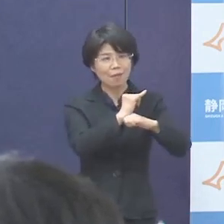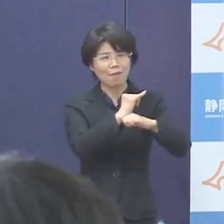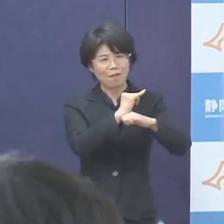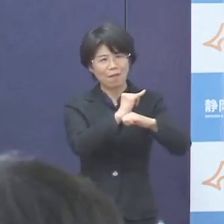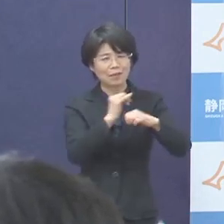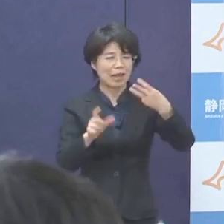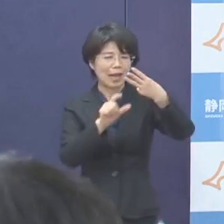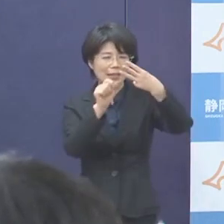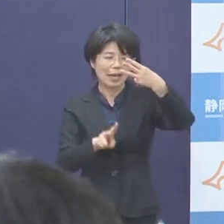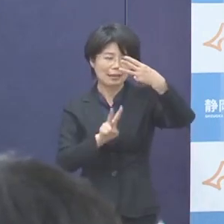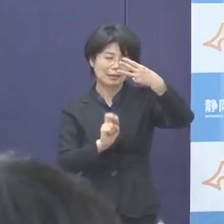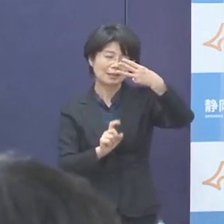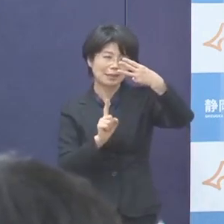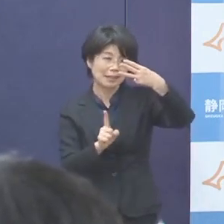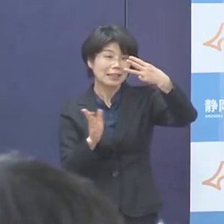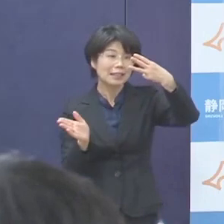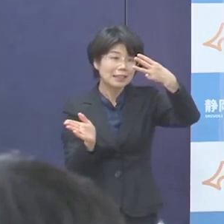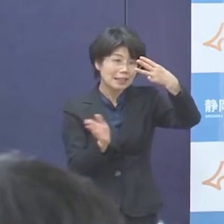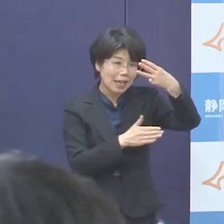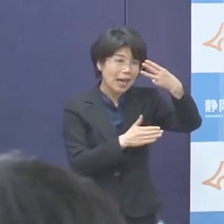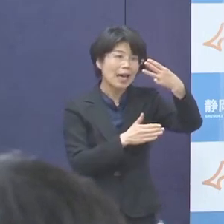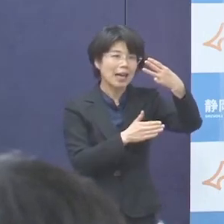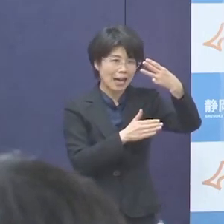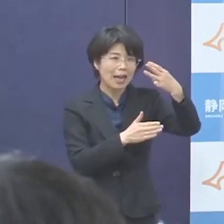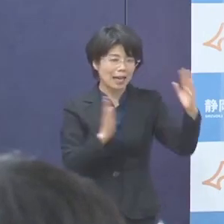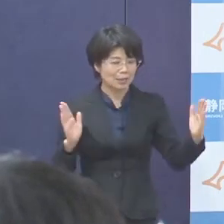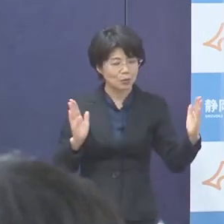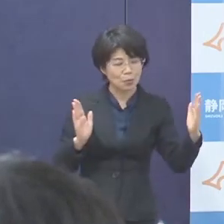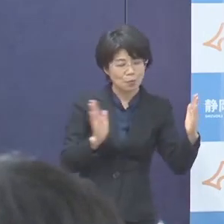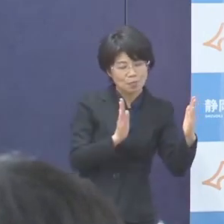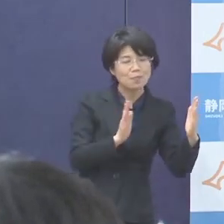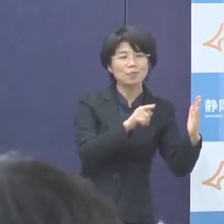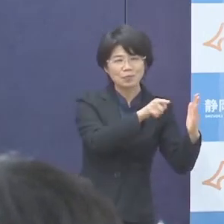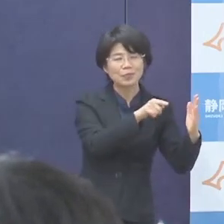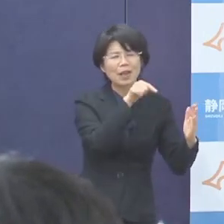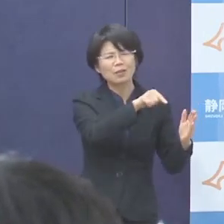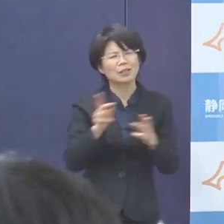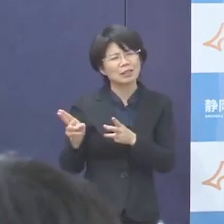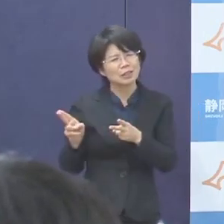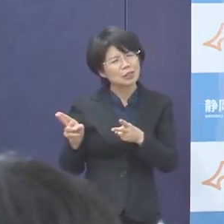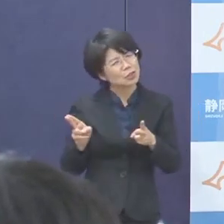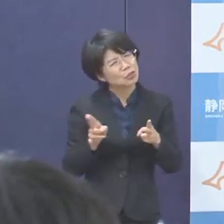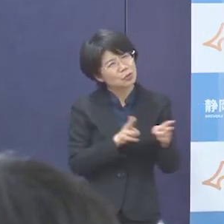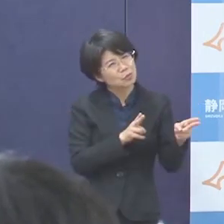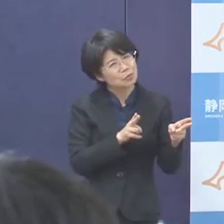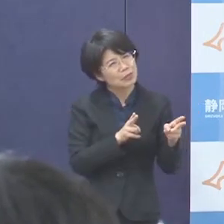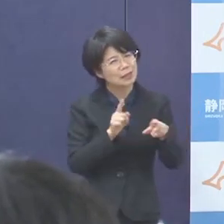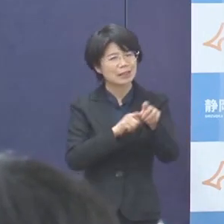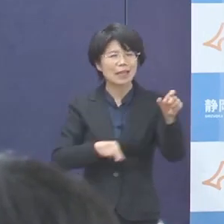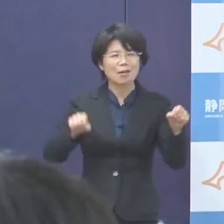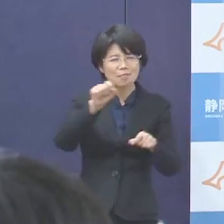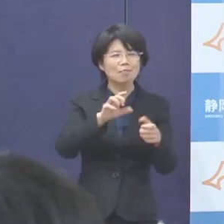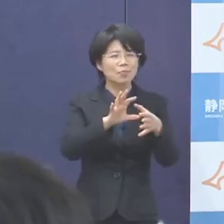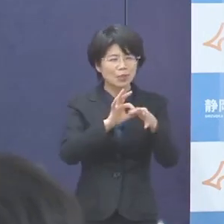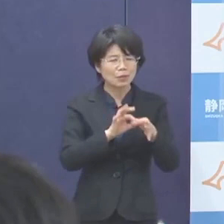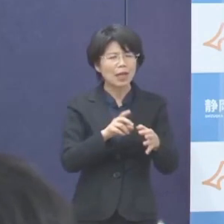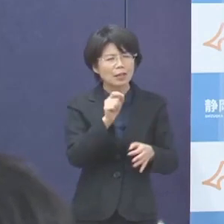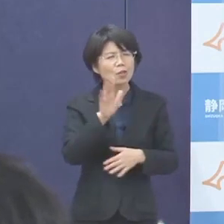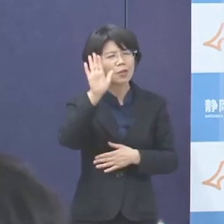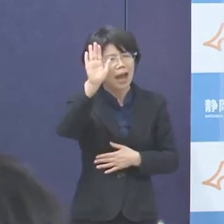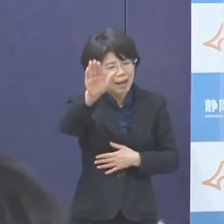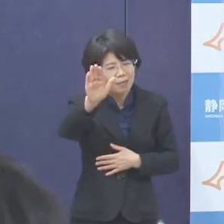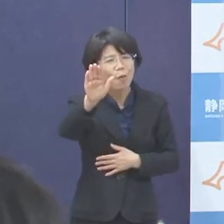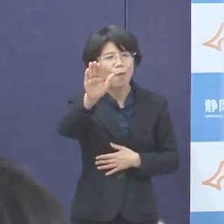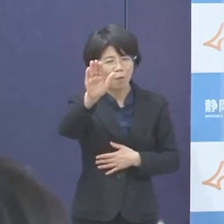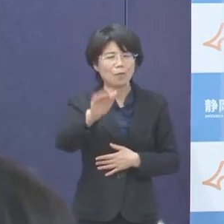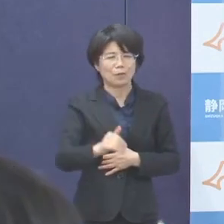から4月28日までとなります。こちらはちょっと用意に時間かかりますので、22日からとなります。あと駿河湾フェリー